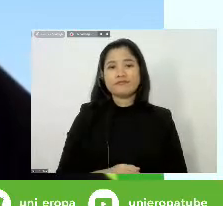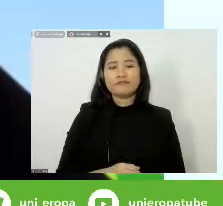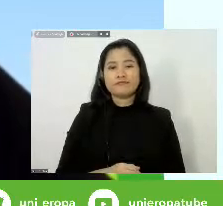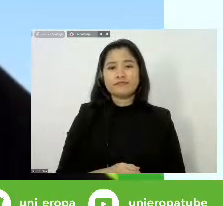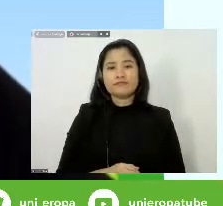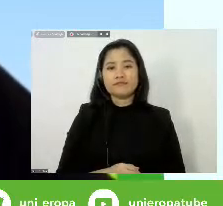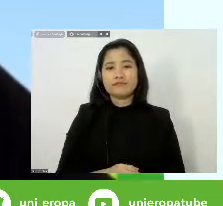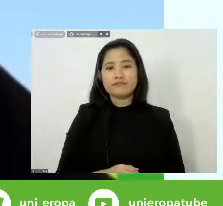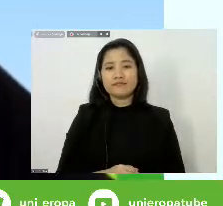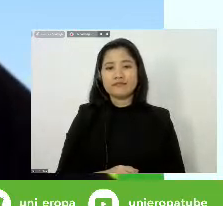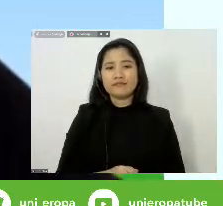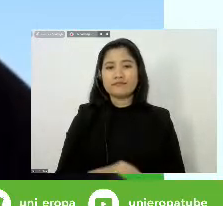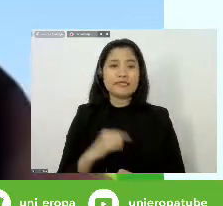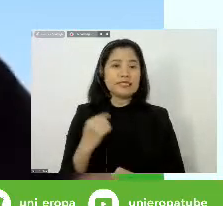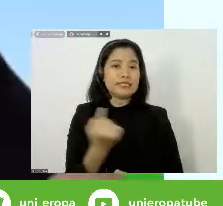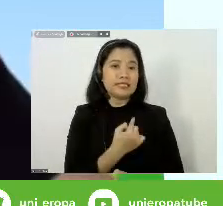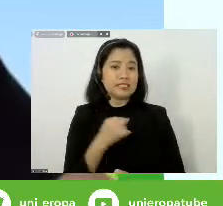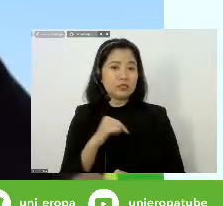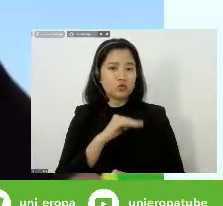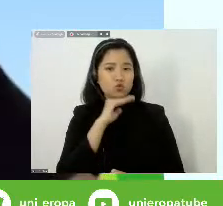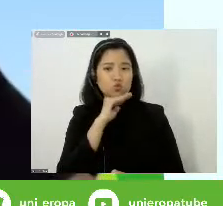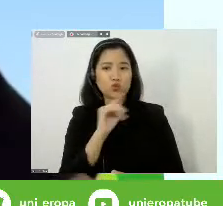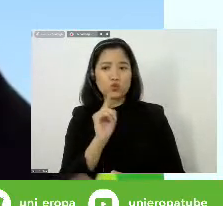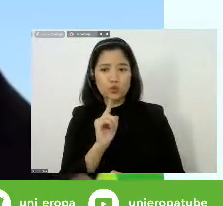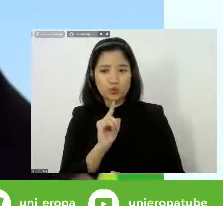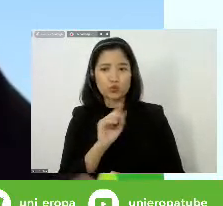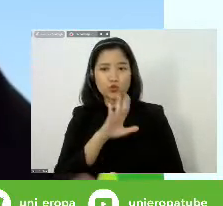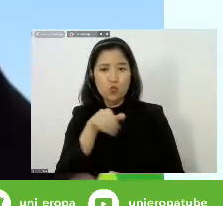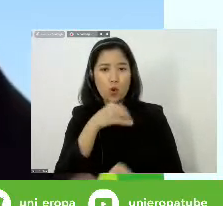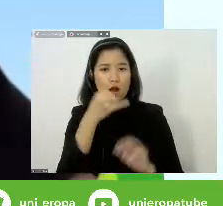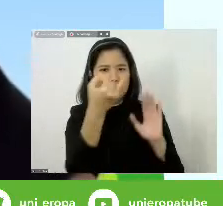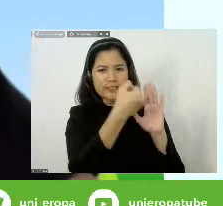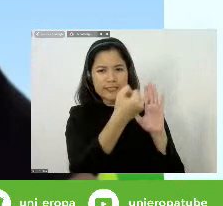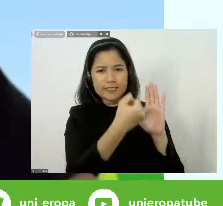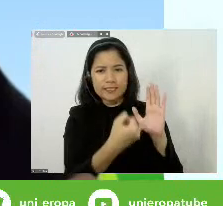itu sambil menunggu untuk pada yang isi semuanya